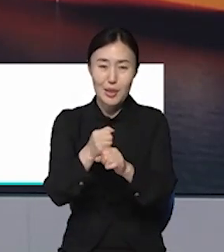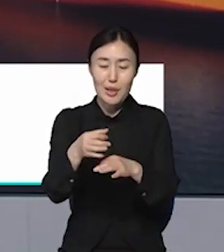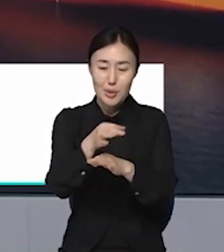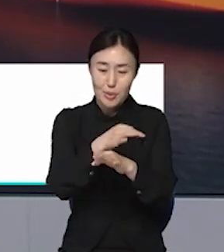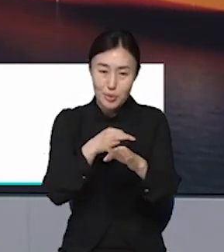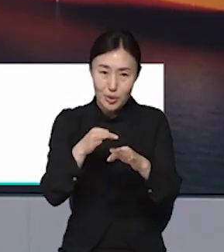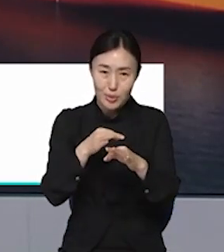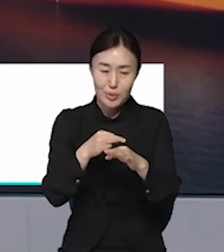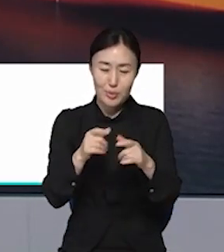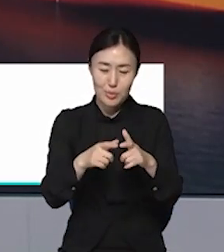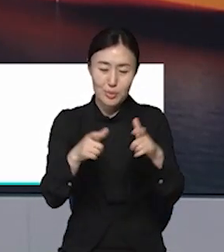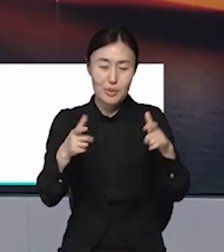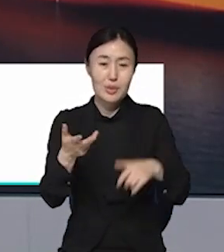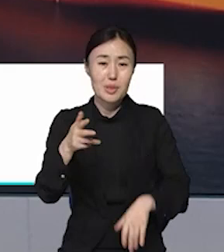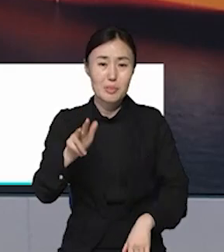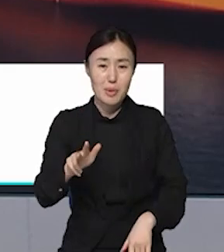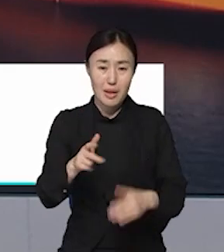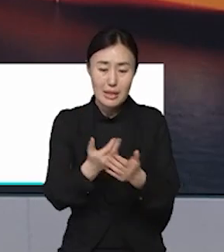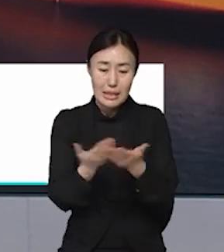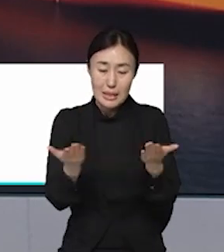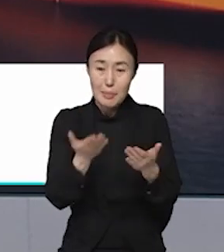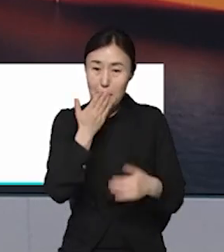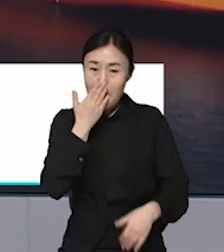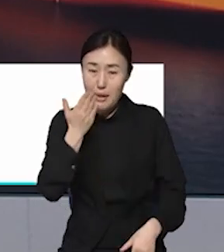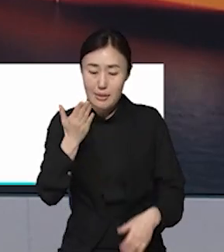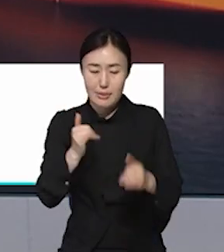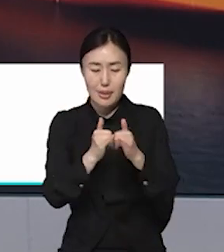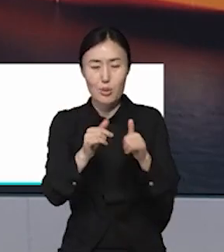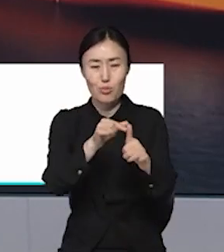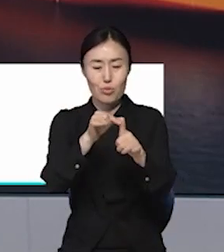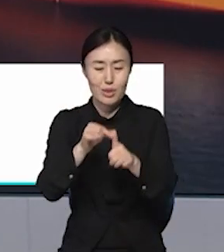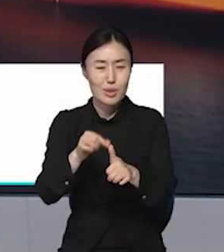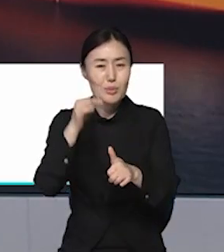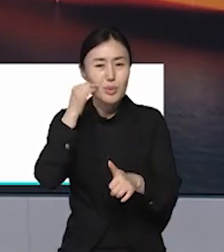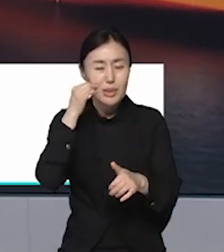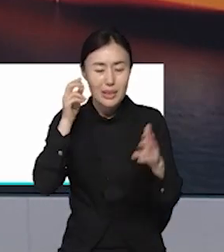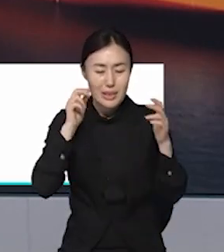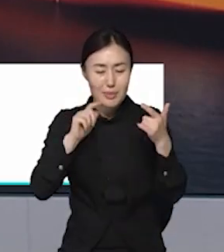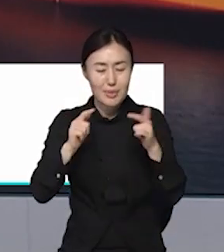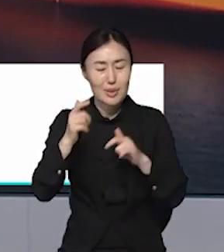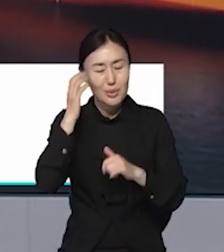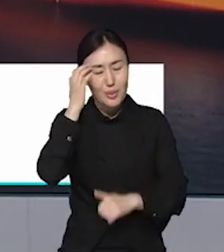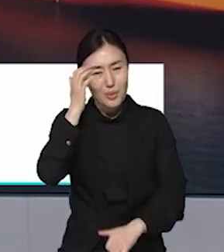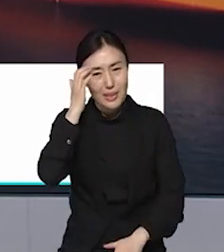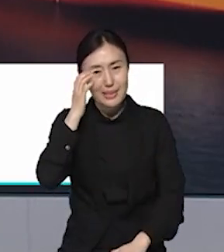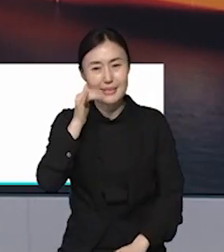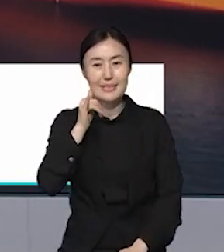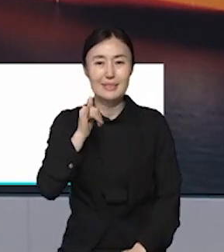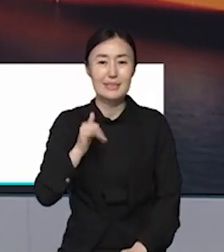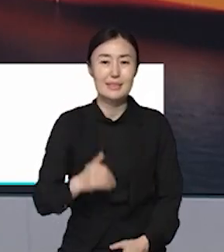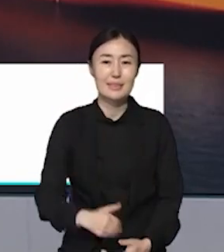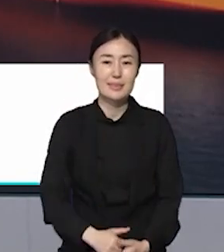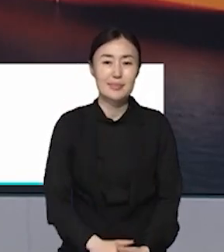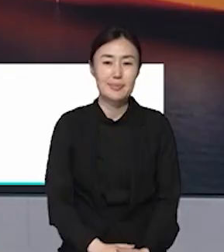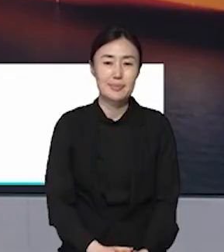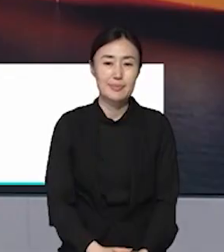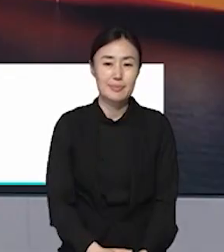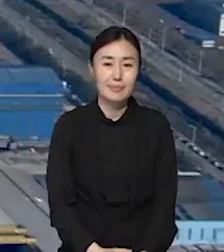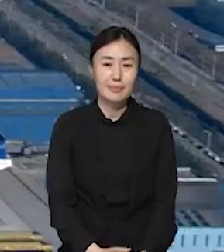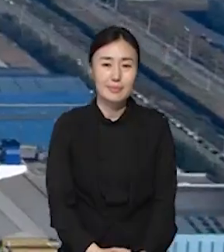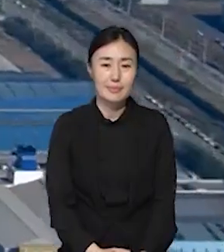접어들었지만 밀려드는 일감을 소화할 인력을 구하지 못해 기업들이 애를 태우고 있습니다. 고익수 기자가 취재했습니다.